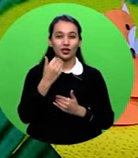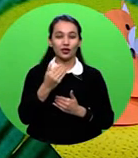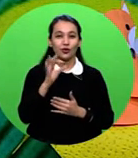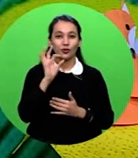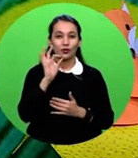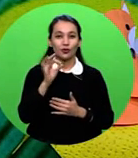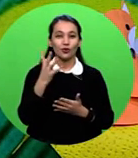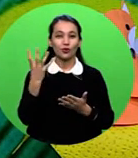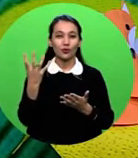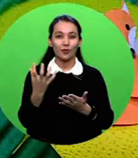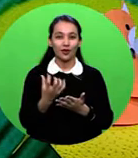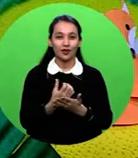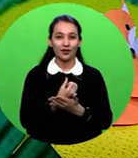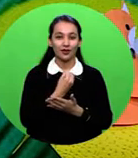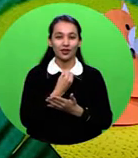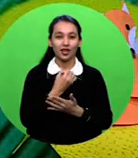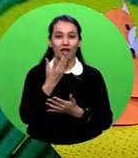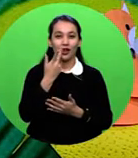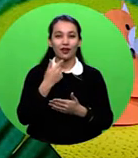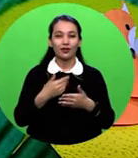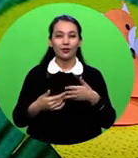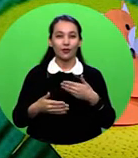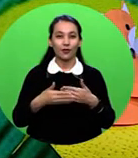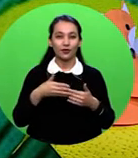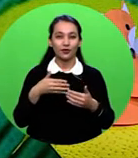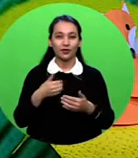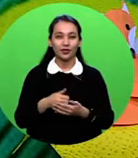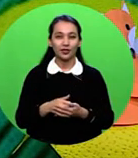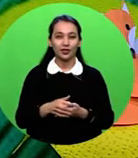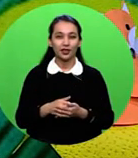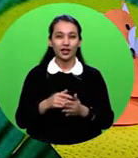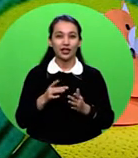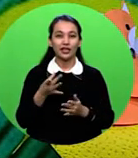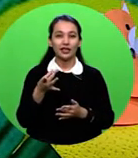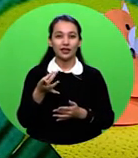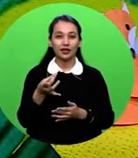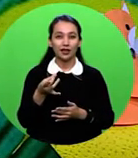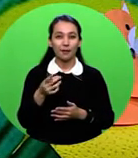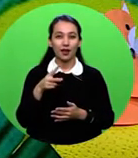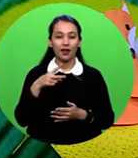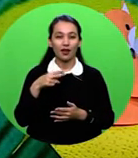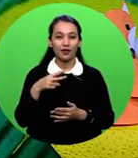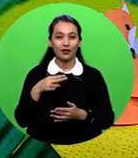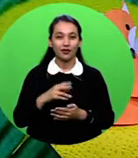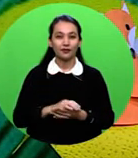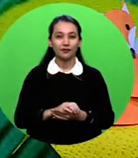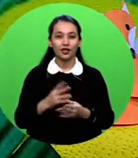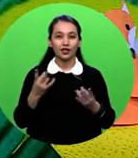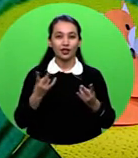Siz to'g'ri topganingizdek, rangli qog'ozlar, yelim,